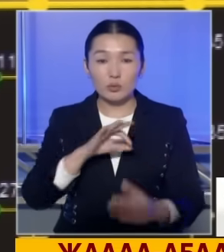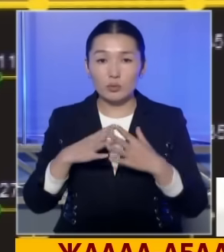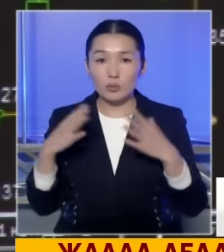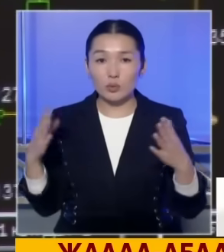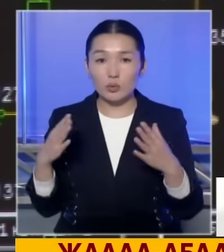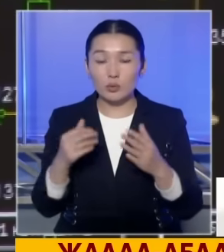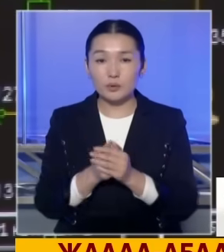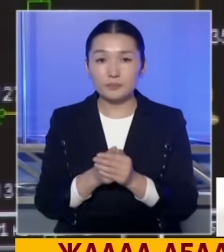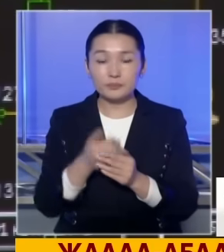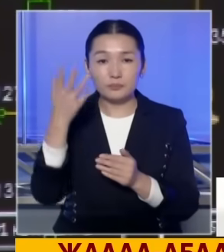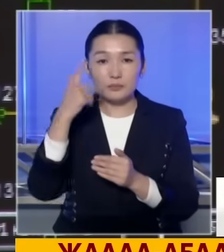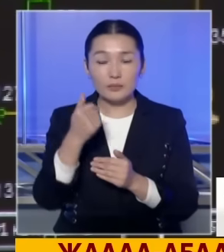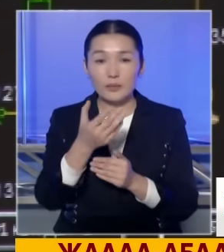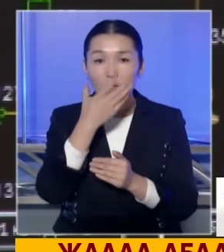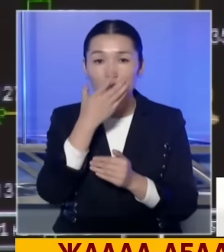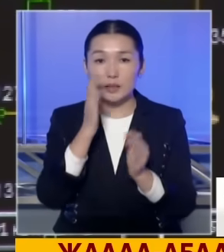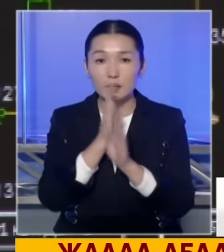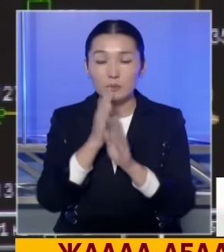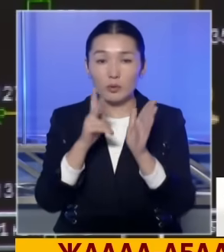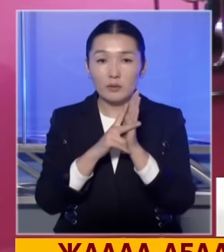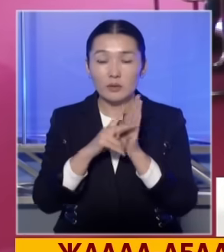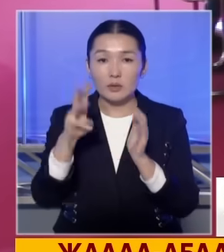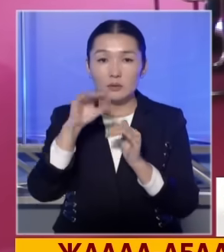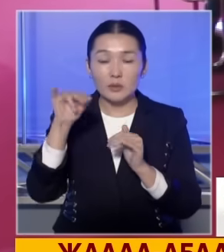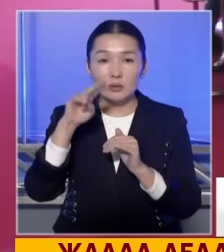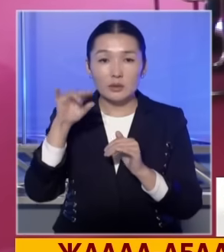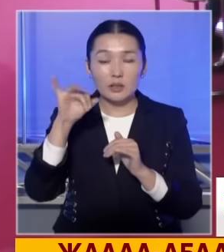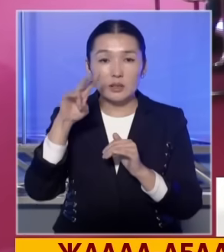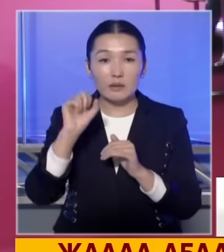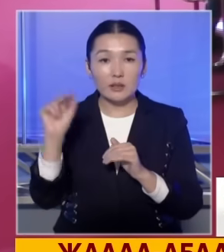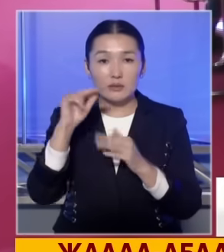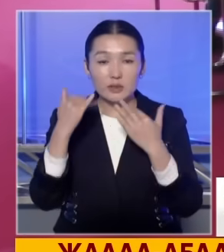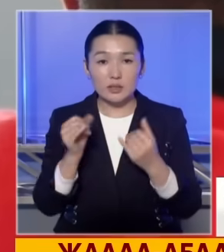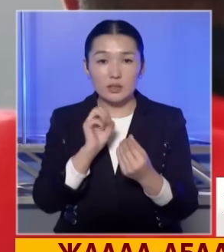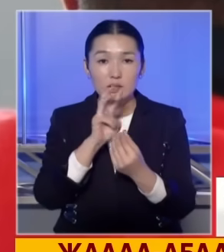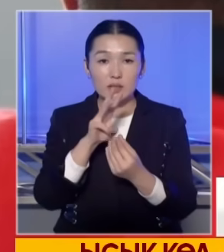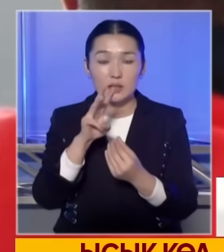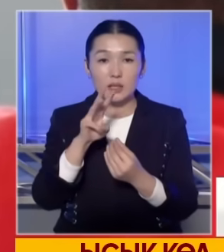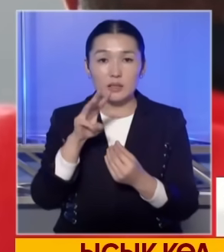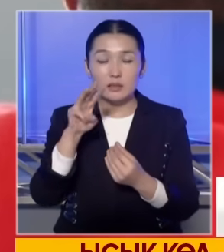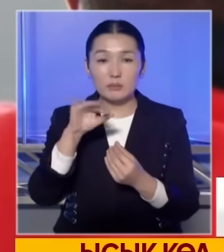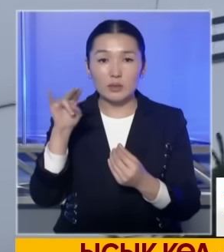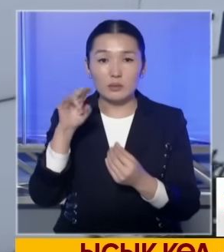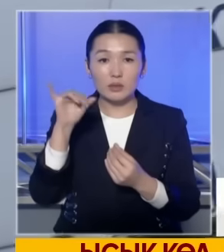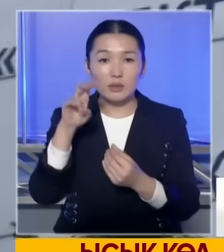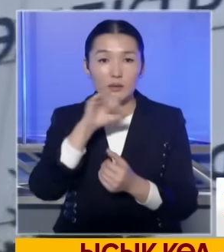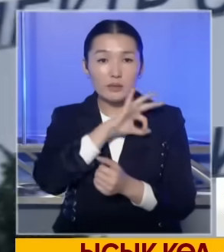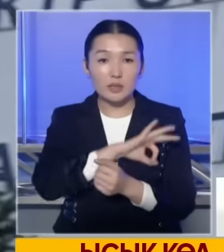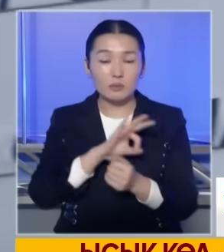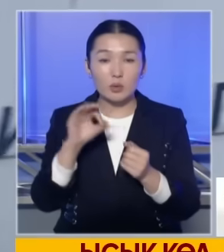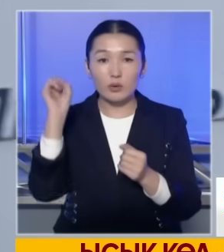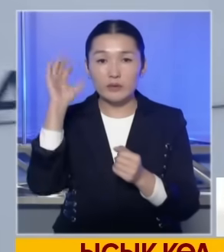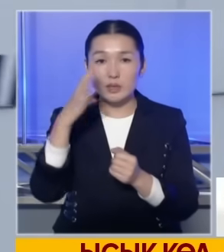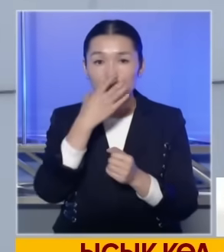Күн жылуураак кезде 8 миллион киловатт-саат колдонулса, азыр саатына 13 миллион киловатт пайдаланылууда. Жарык жылуулук